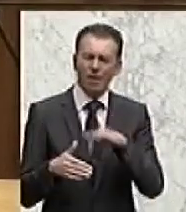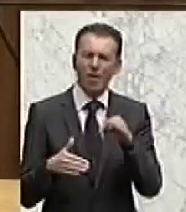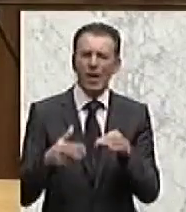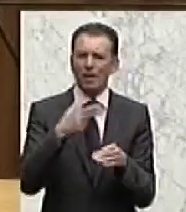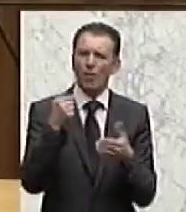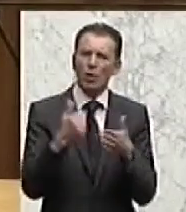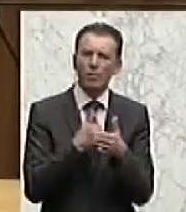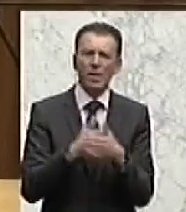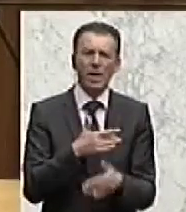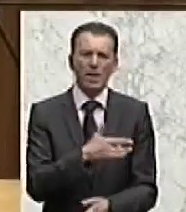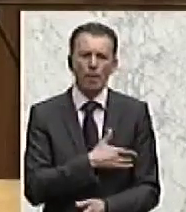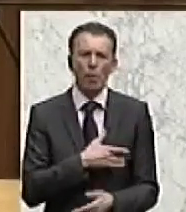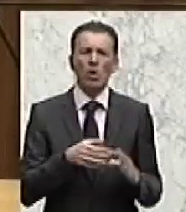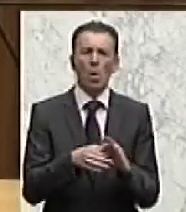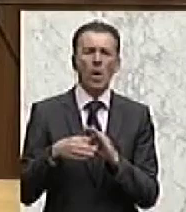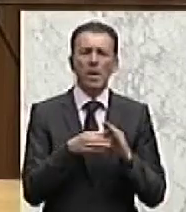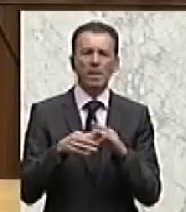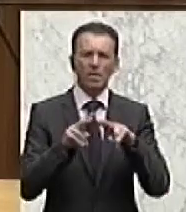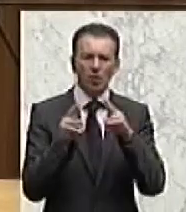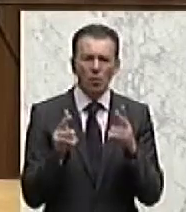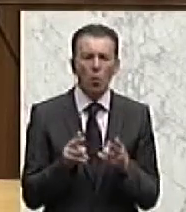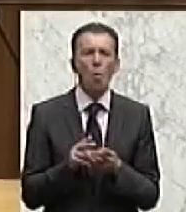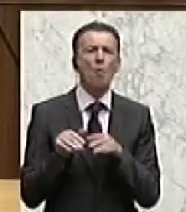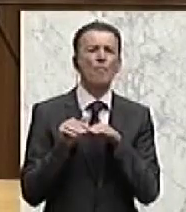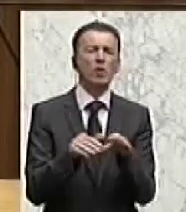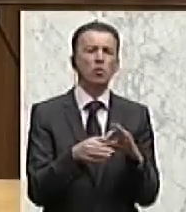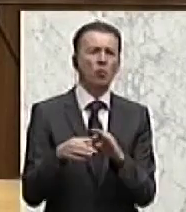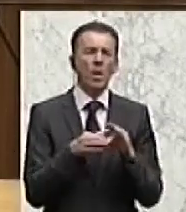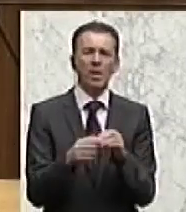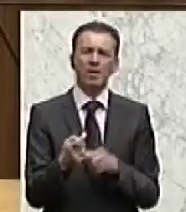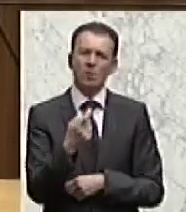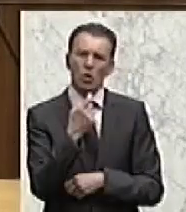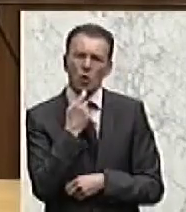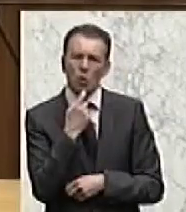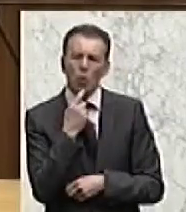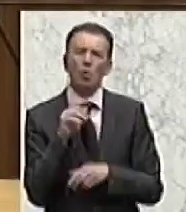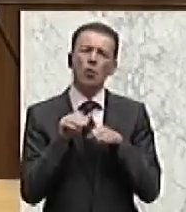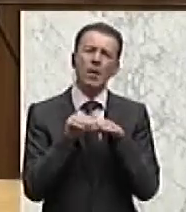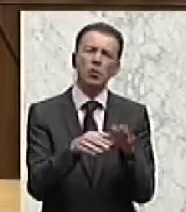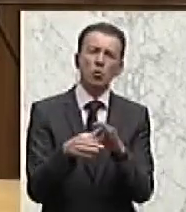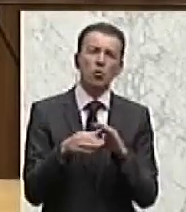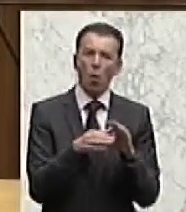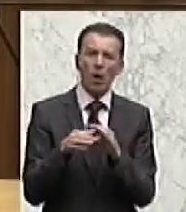Bürgerorganisationen, Umweltschutzorganisationen, Konsumentenschutzorganisationen hier ferngehalten werden und